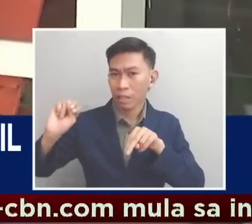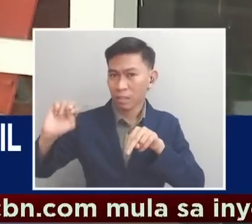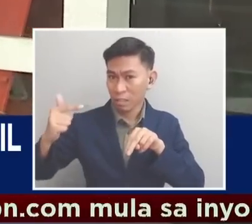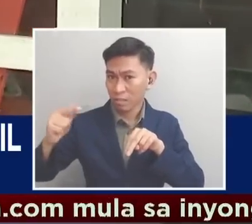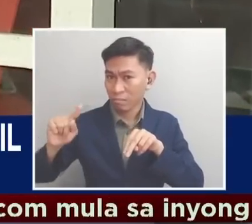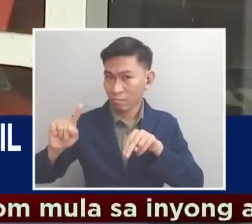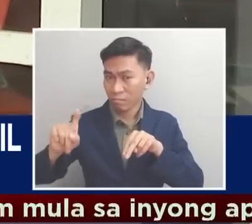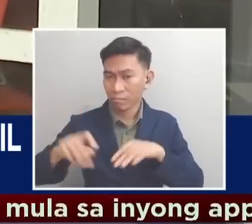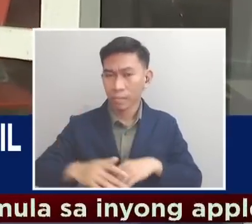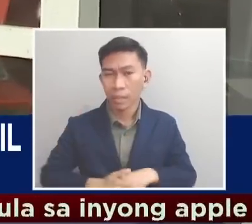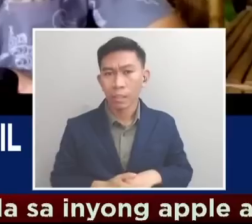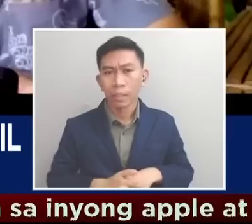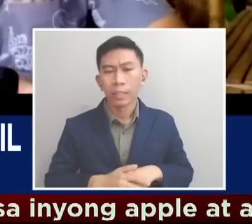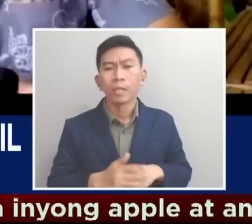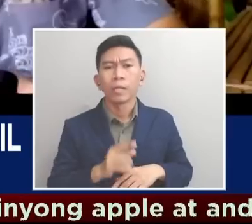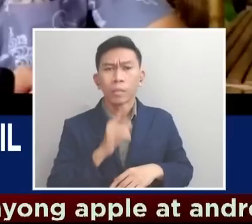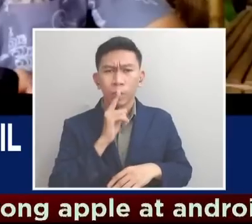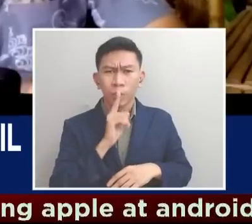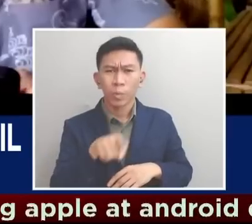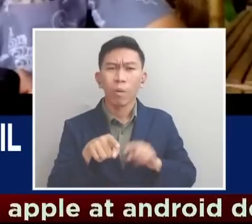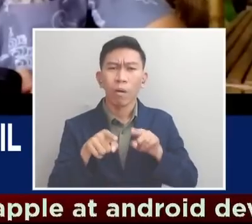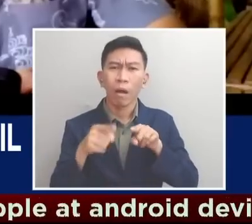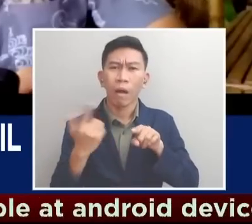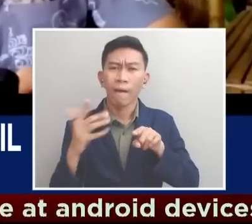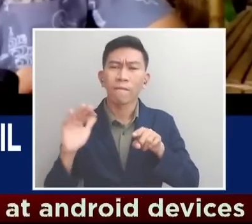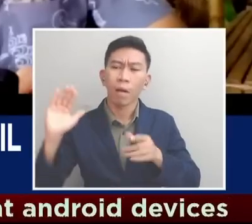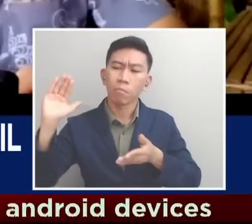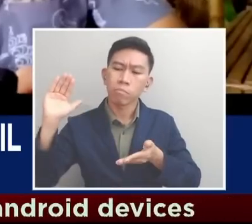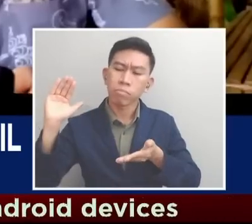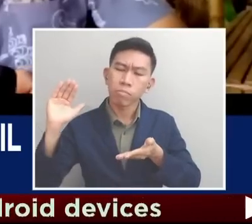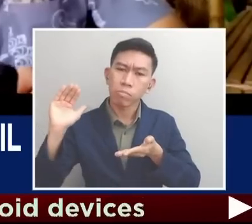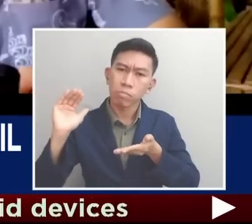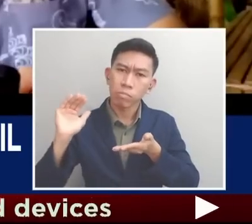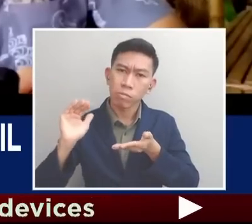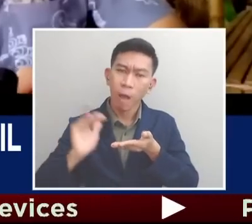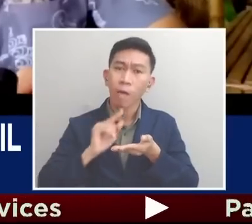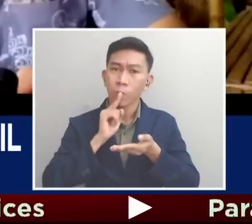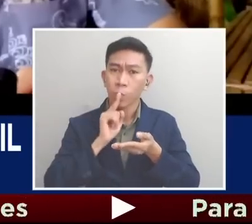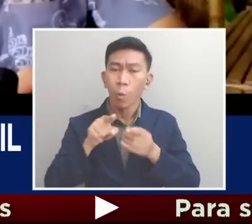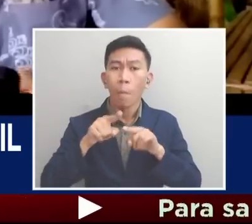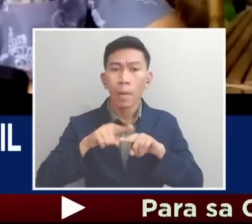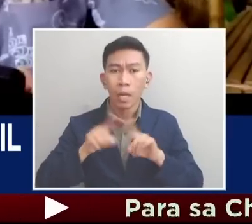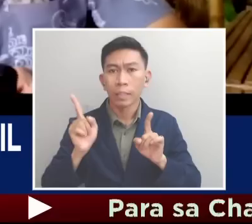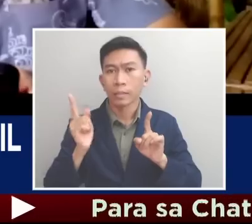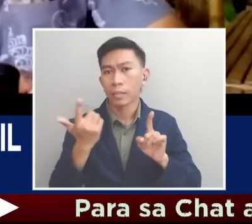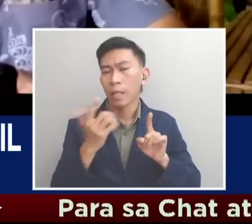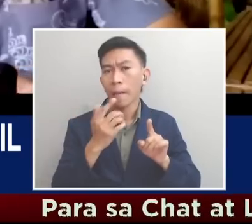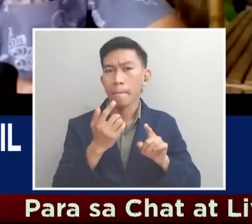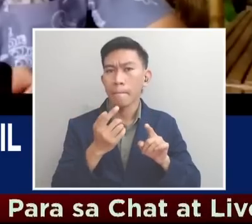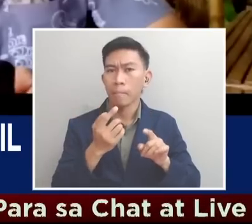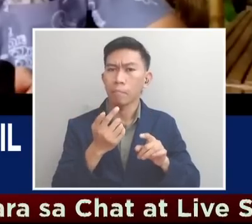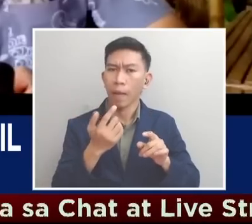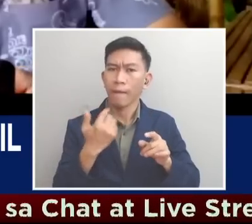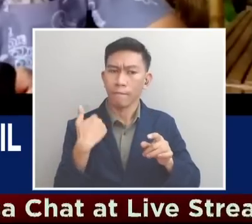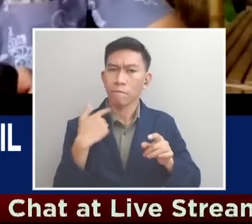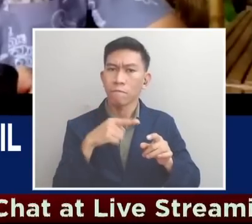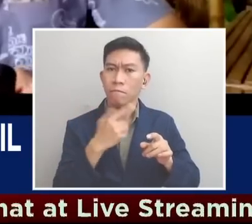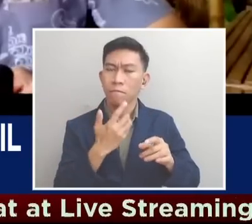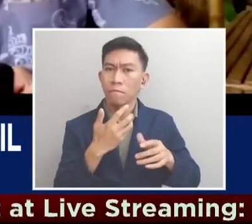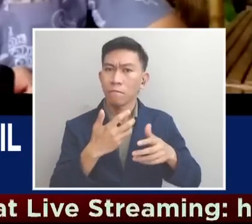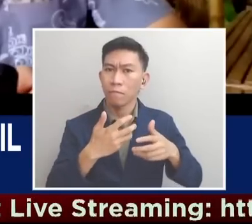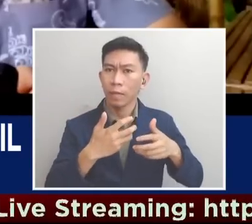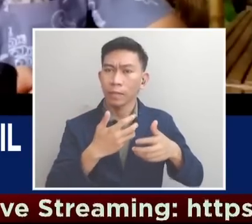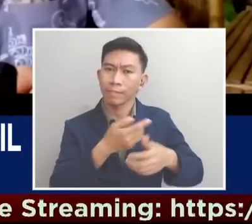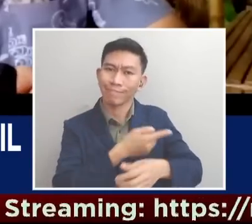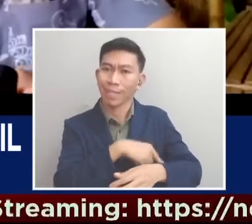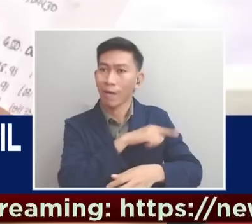yan. But in the end, may mekanismo po ang ating power industry for any of these